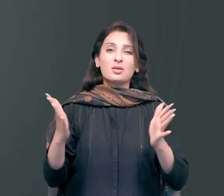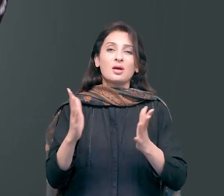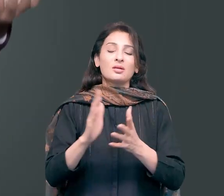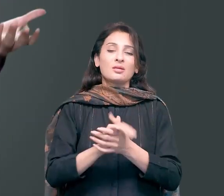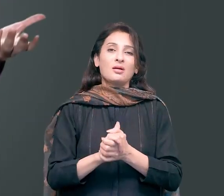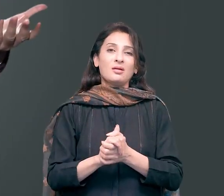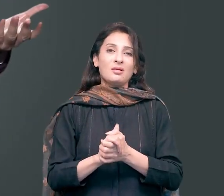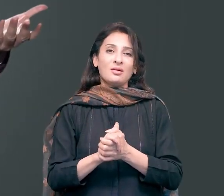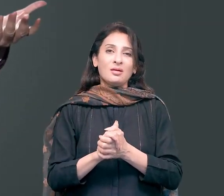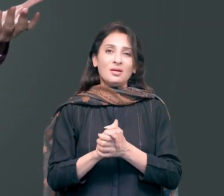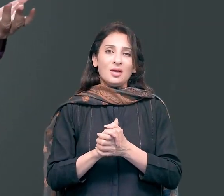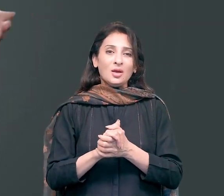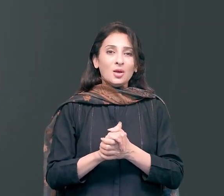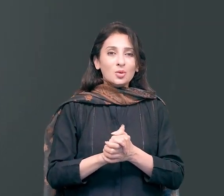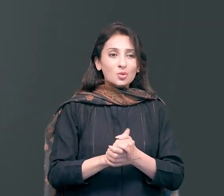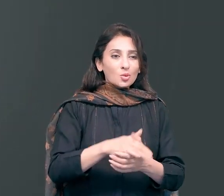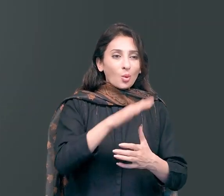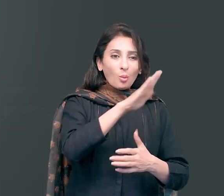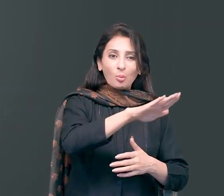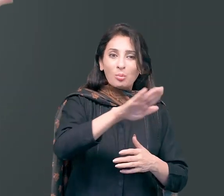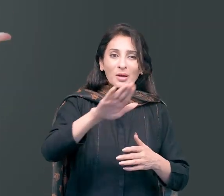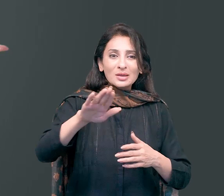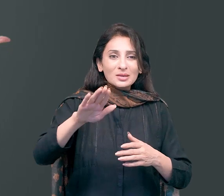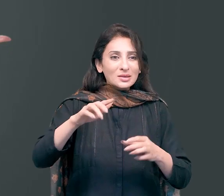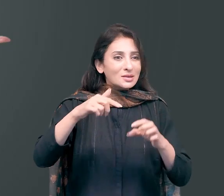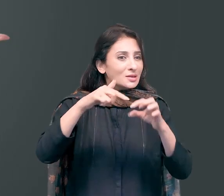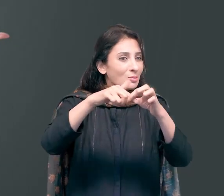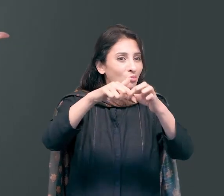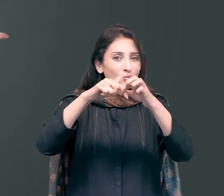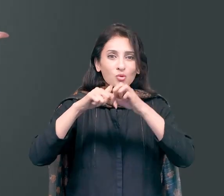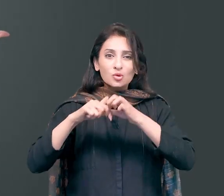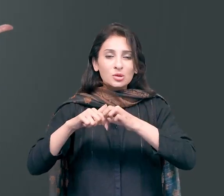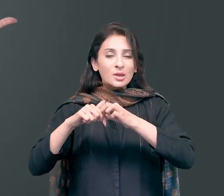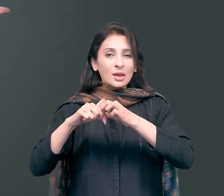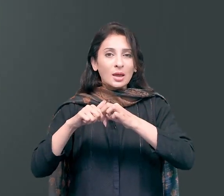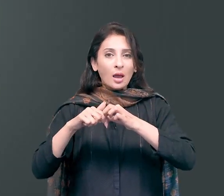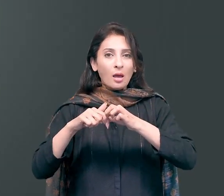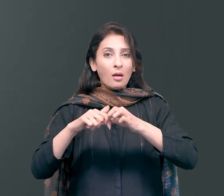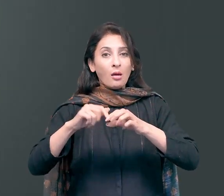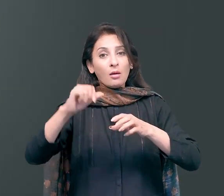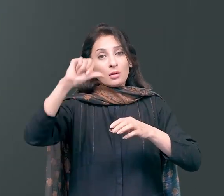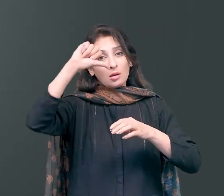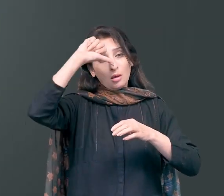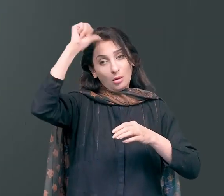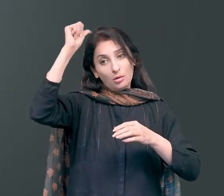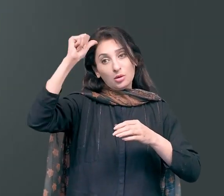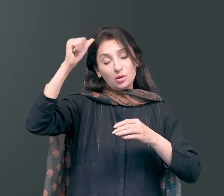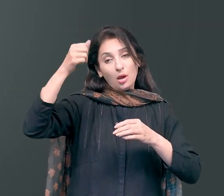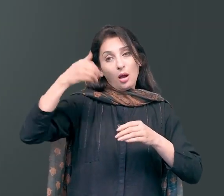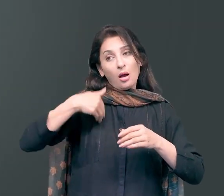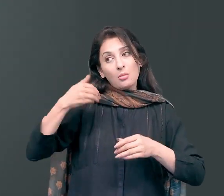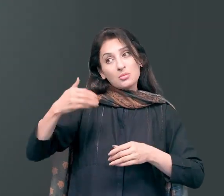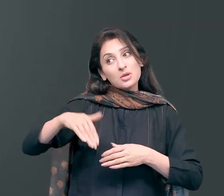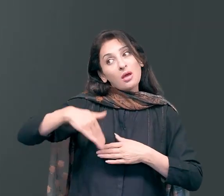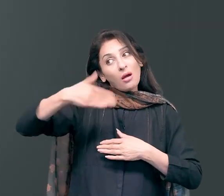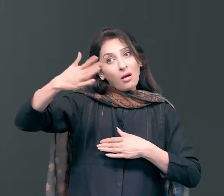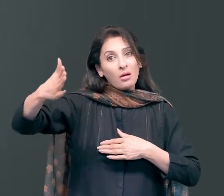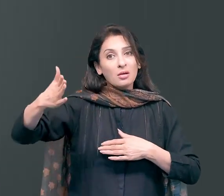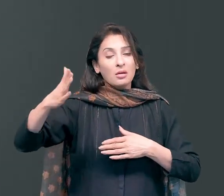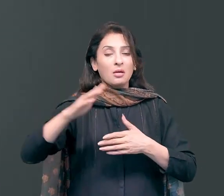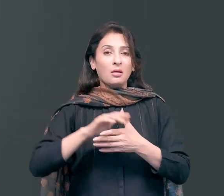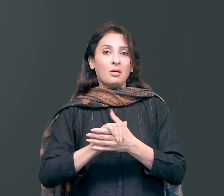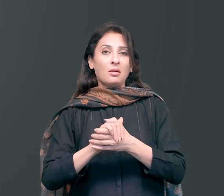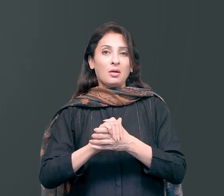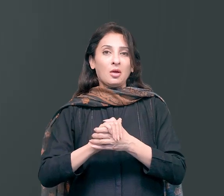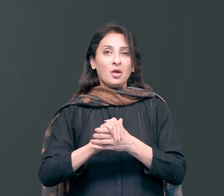انڈیا دیکھو ہم سے آگے نکل گیا، حتیٰ کہ بنگلہ دیش ہم سے آگے نکل گیا جب وہ علیحدہ ہوا، ہم ہی پیچھے کیوں ہیں. اچھا، یہ